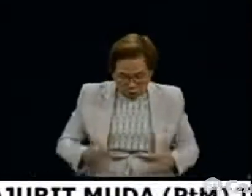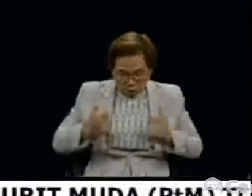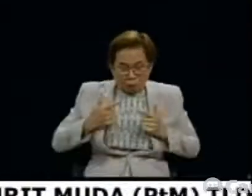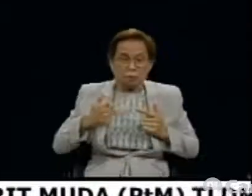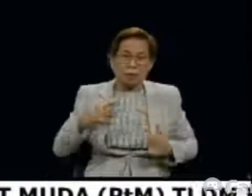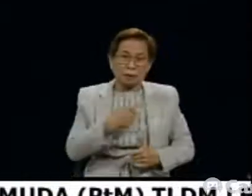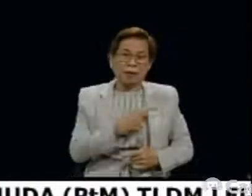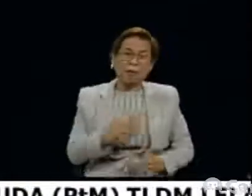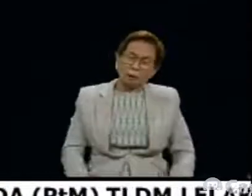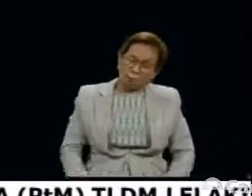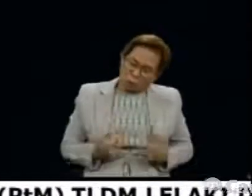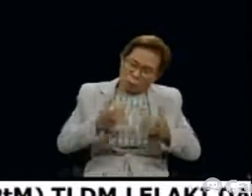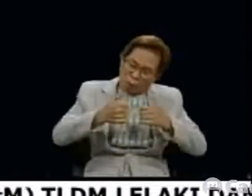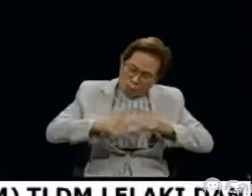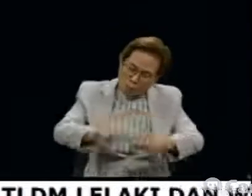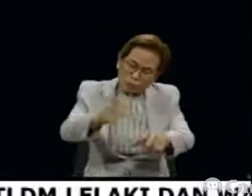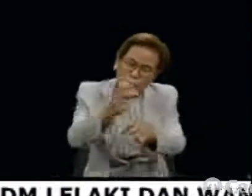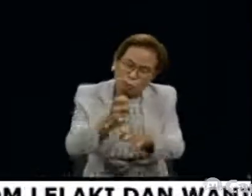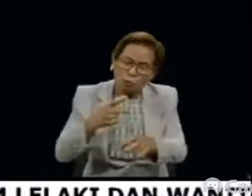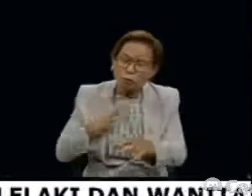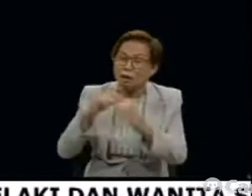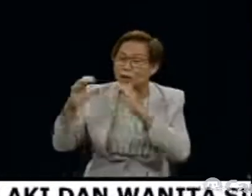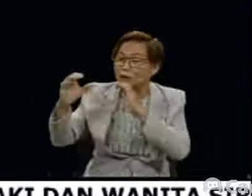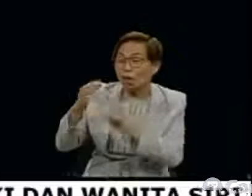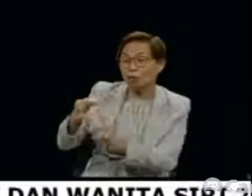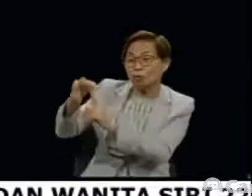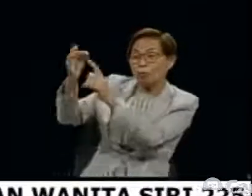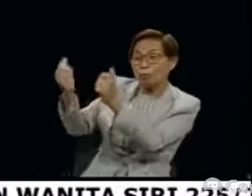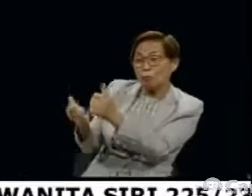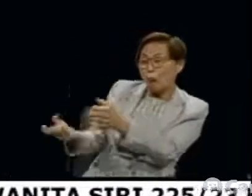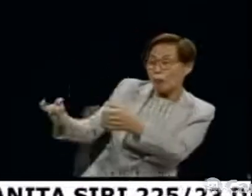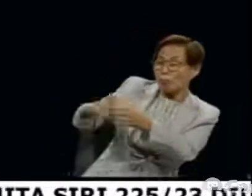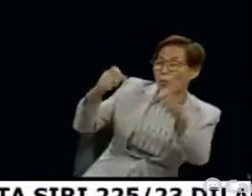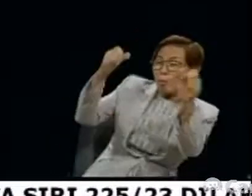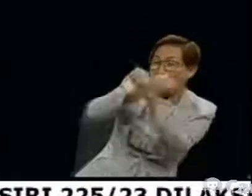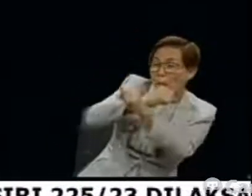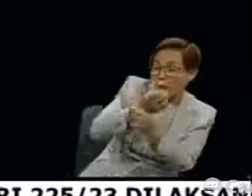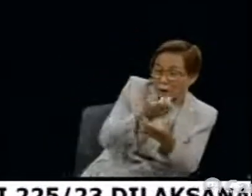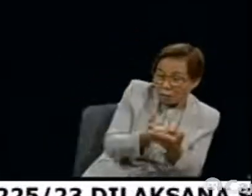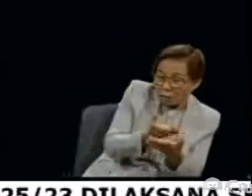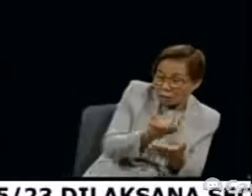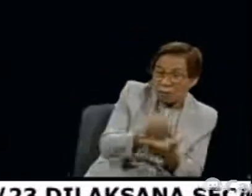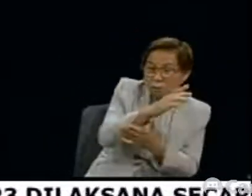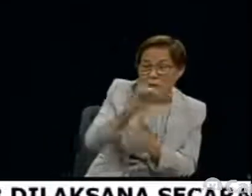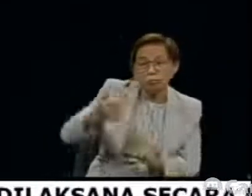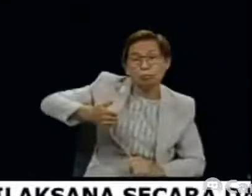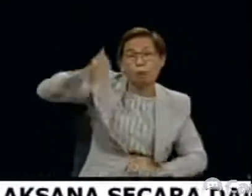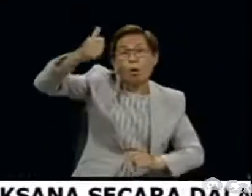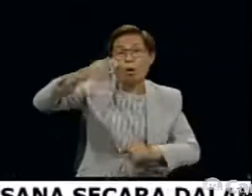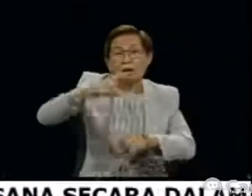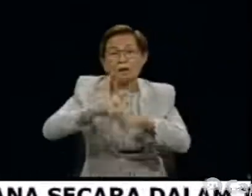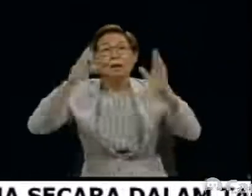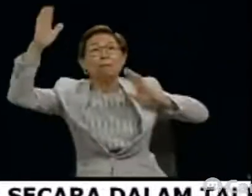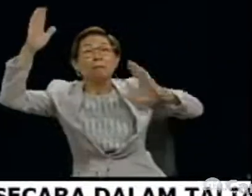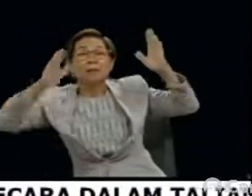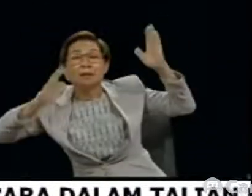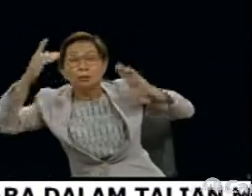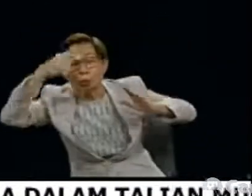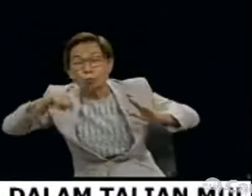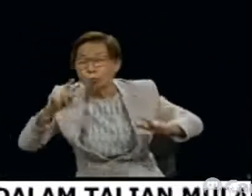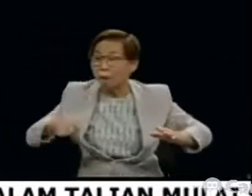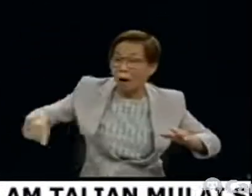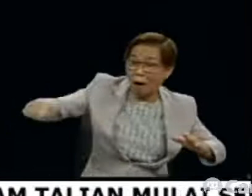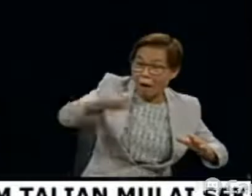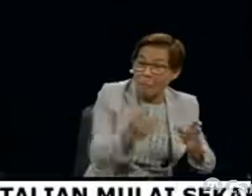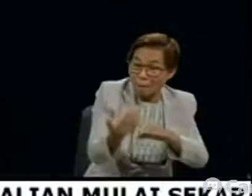masih lagi sukar saya bisa kapsul khusus berkenaan dengan cabaran ekonomi dan terutamanya di negara kita untuk anda